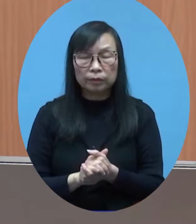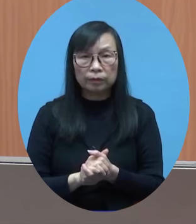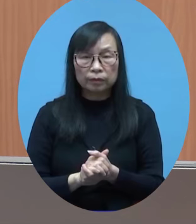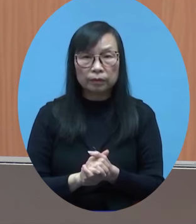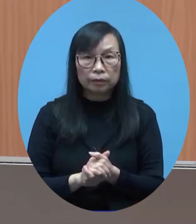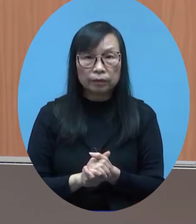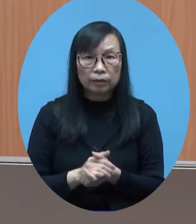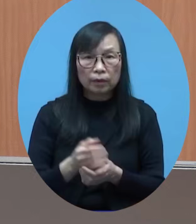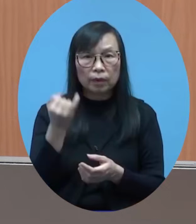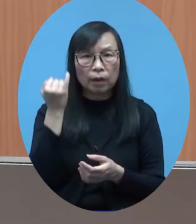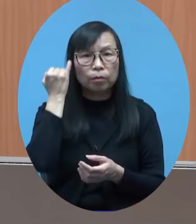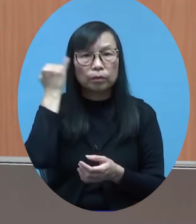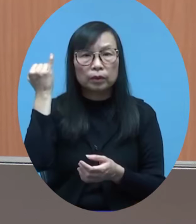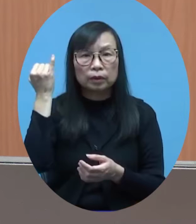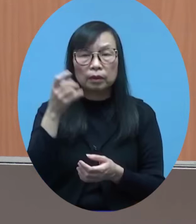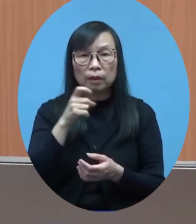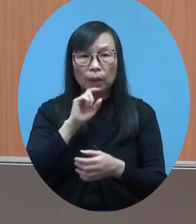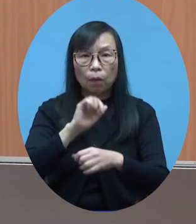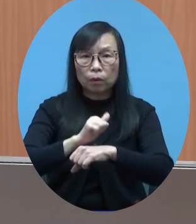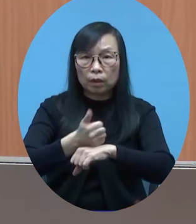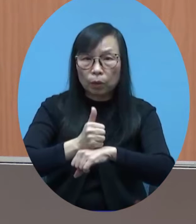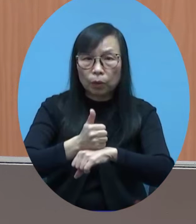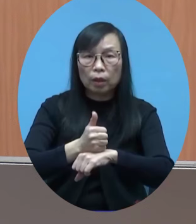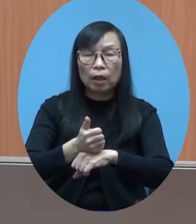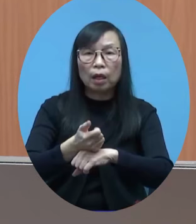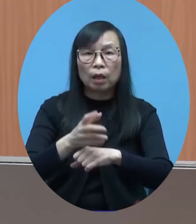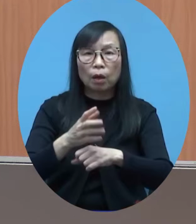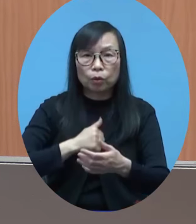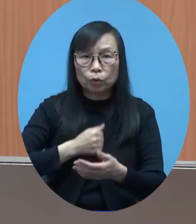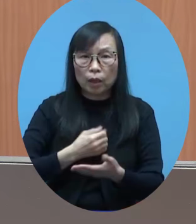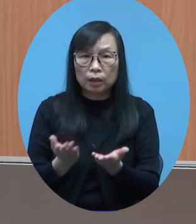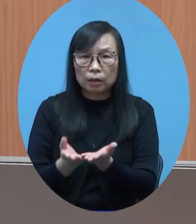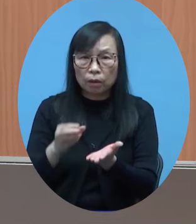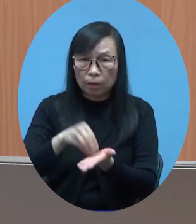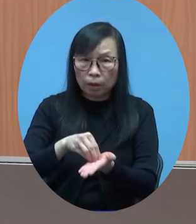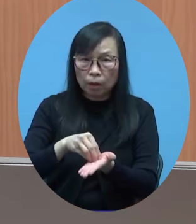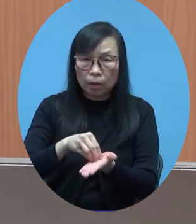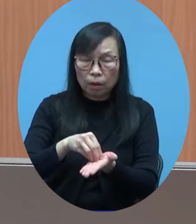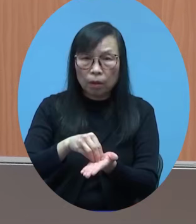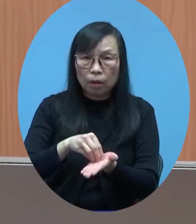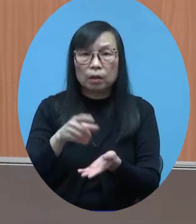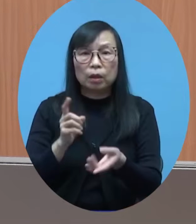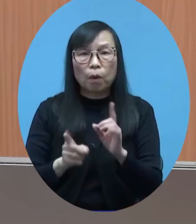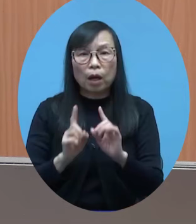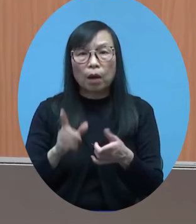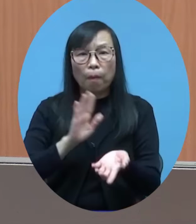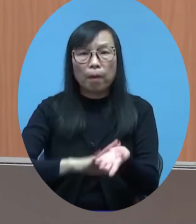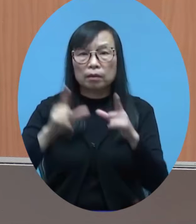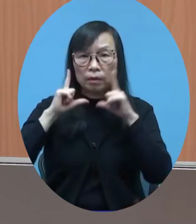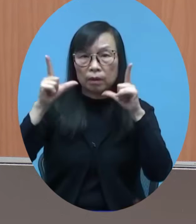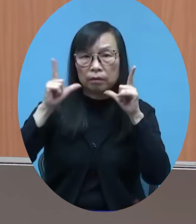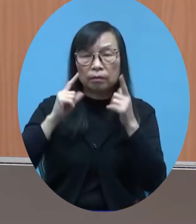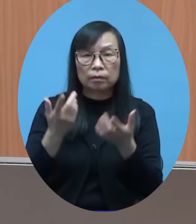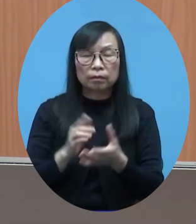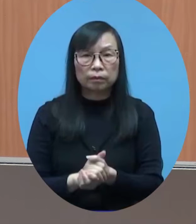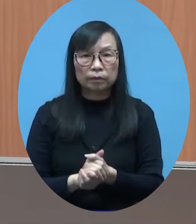我唔知啊，即係有機會，比如話佢有初步陽性或者係有病徵啊，有機會嘅嚇。